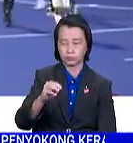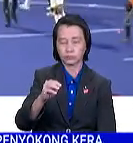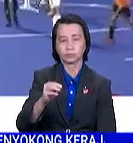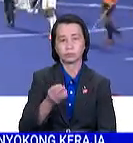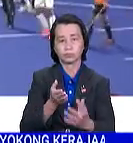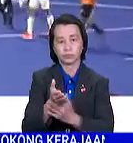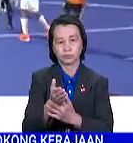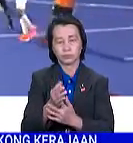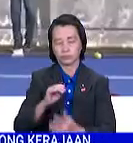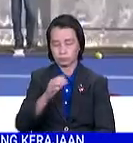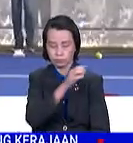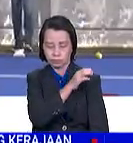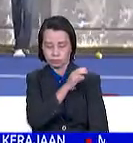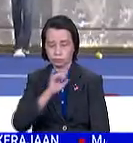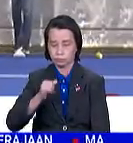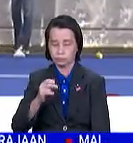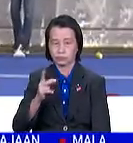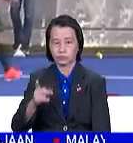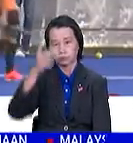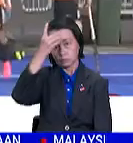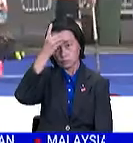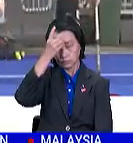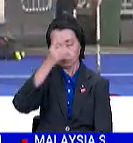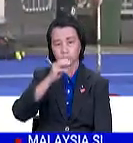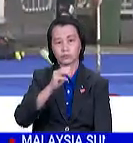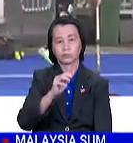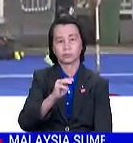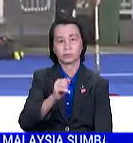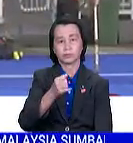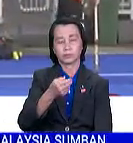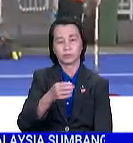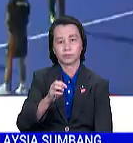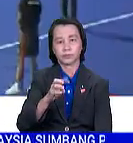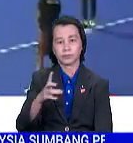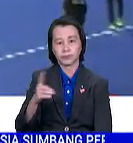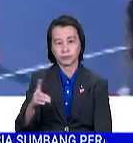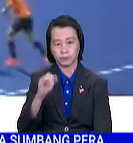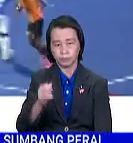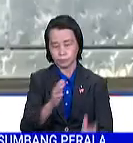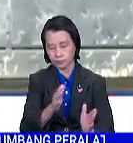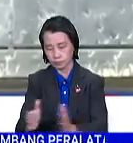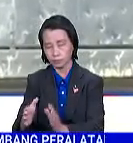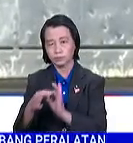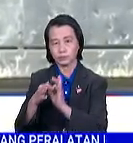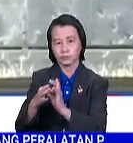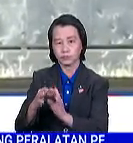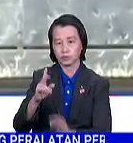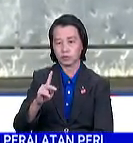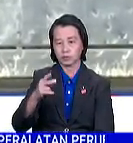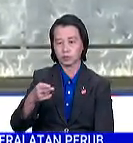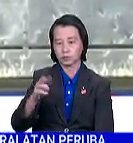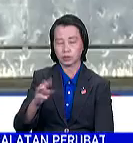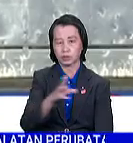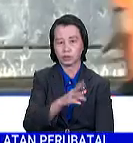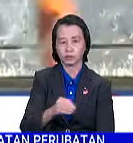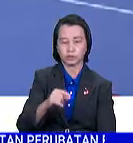menerusi pengerusi jawatankuasanya Dato' Ahmad Najmi Abdul Razak mengesahkan siri ini dapat diatur dengan kerjasama antara KHM dan